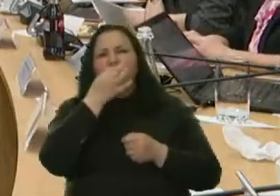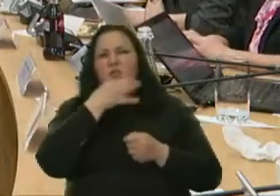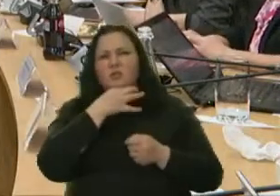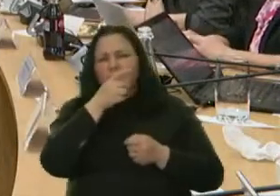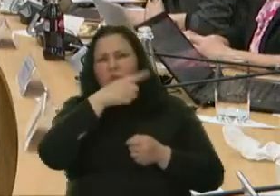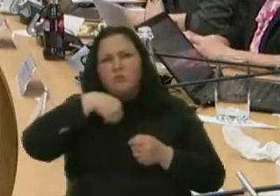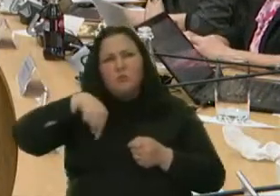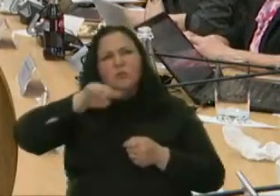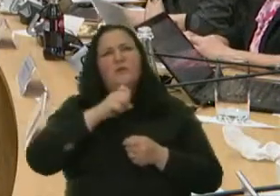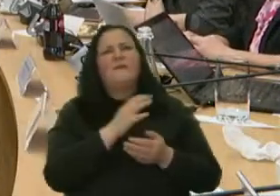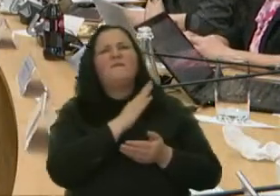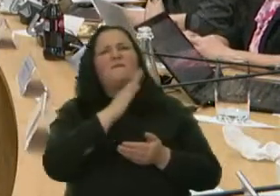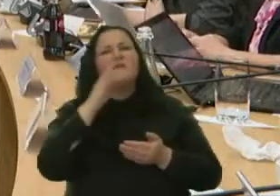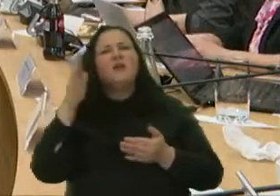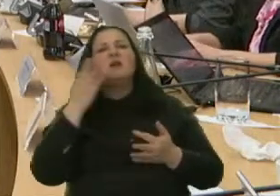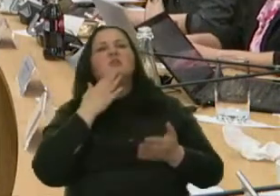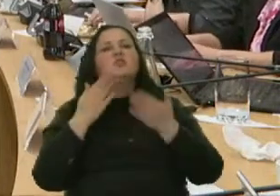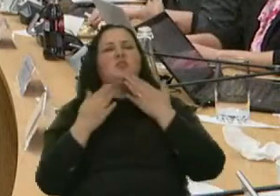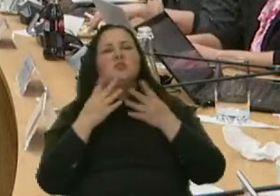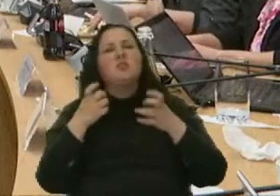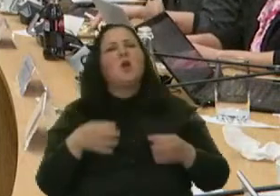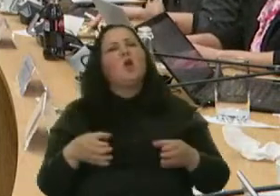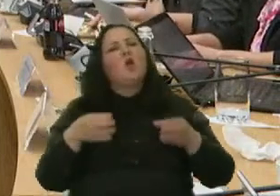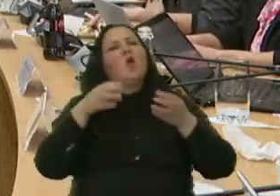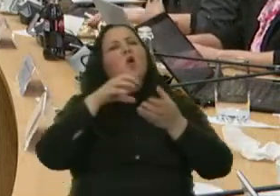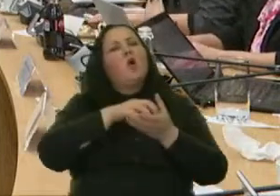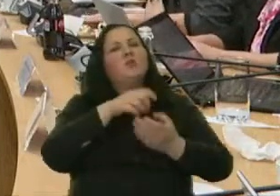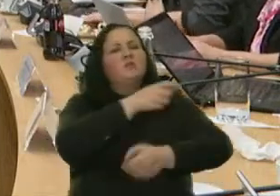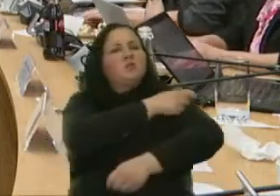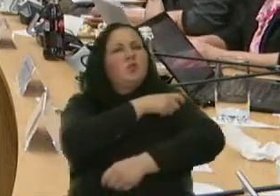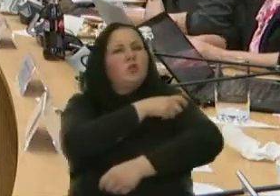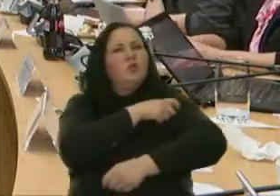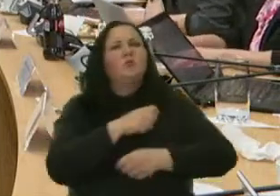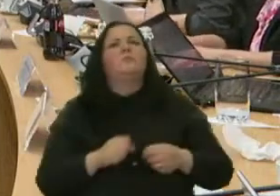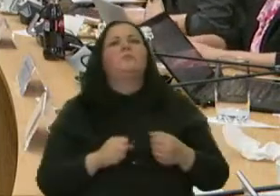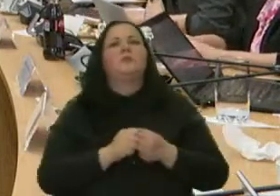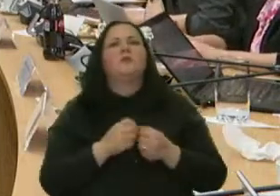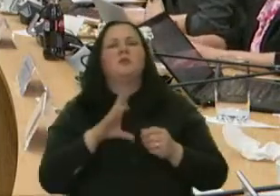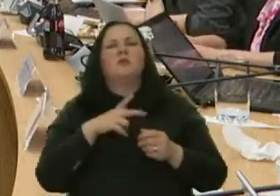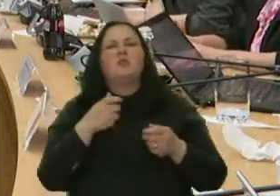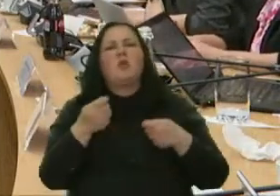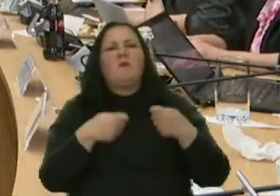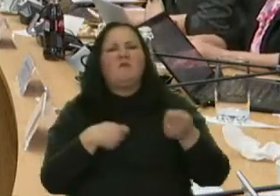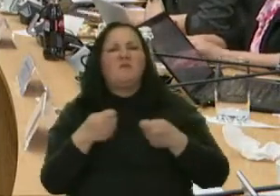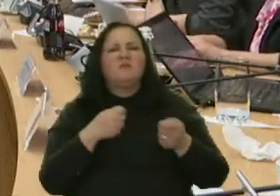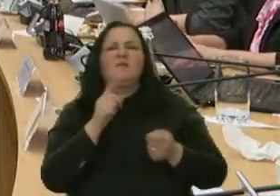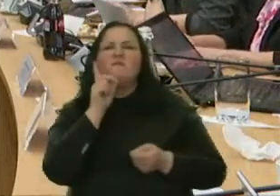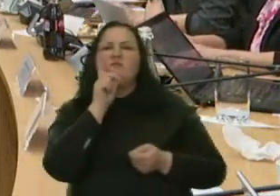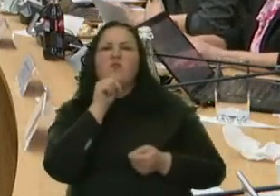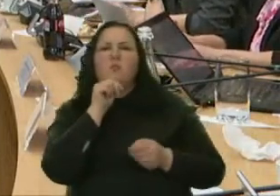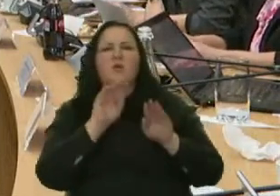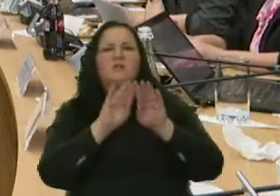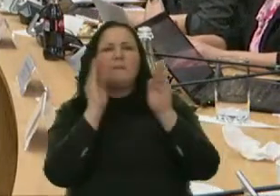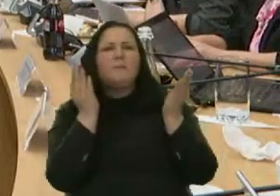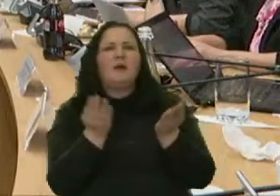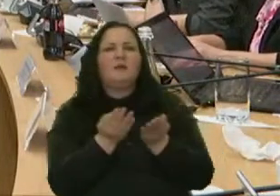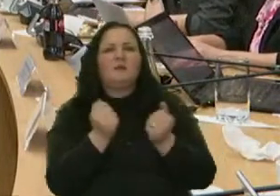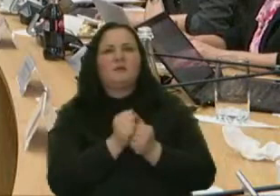fiecare ședință de consiliul local este doar un marketing frumos ambalat